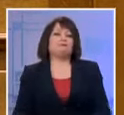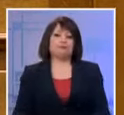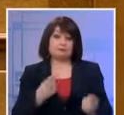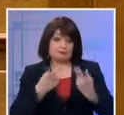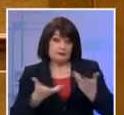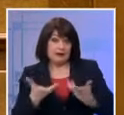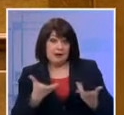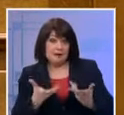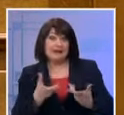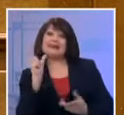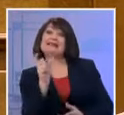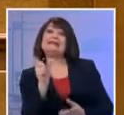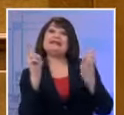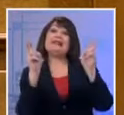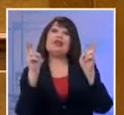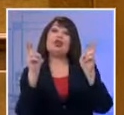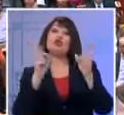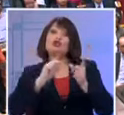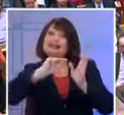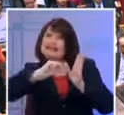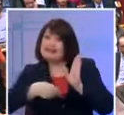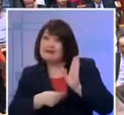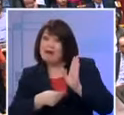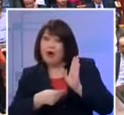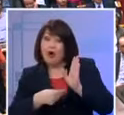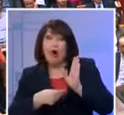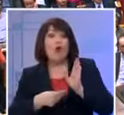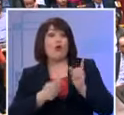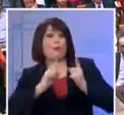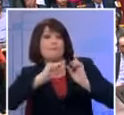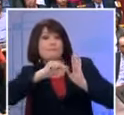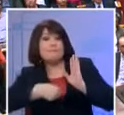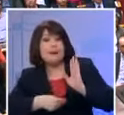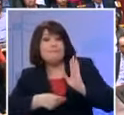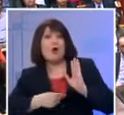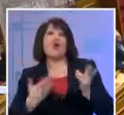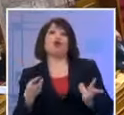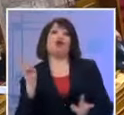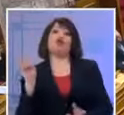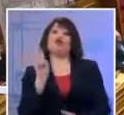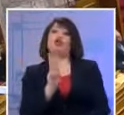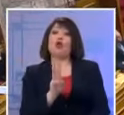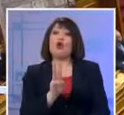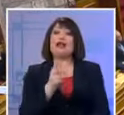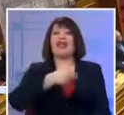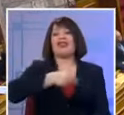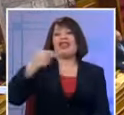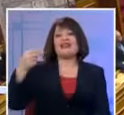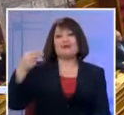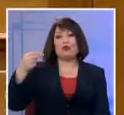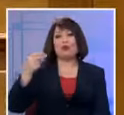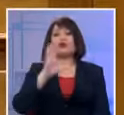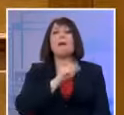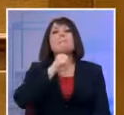Διαπραγματευόσασταν πώς θα το λέτε το μνημόνιο. Συμβόλαιο, arrangement. Πώς θα λέτε πλέον την Τρόικα. Θεσμούς, Brussels